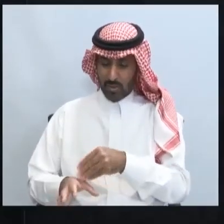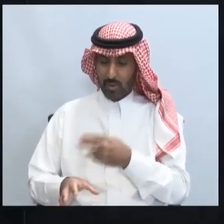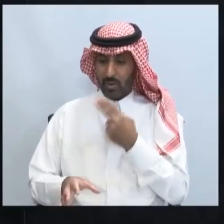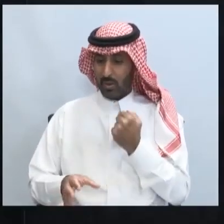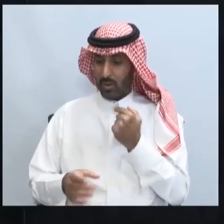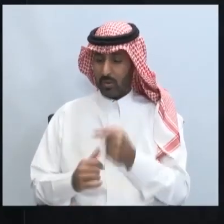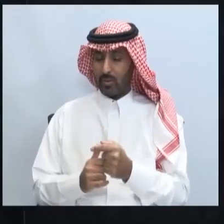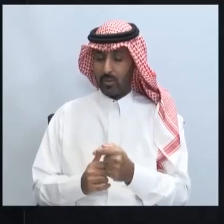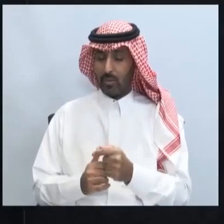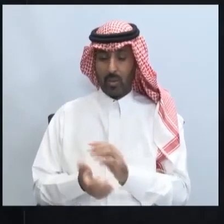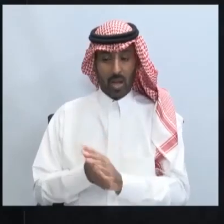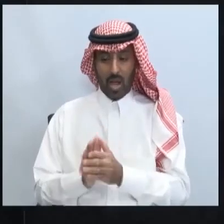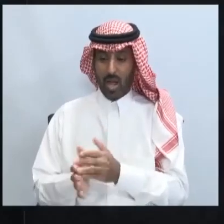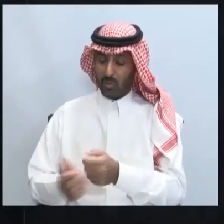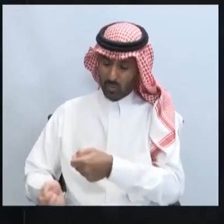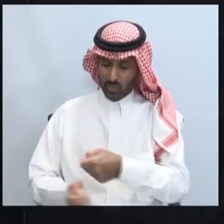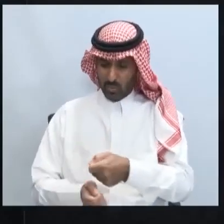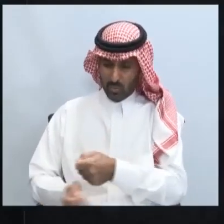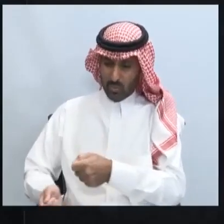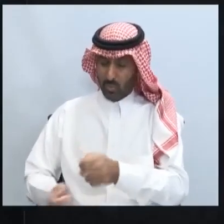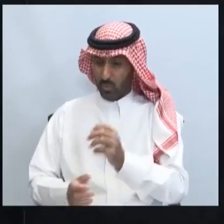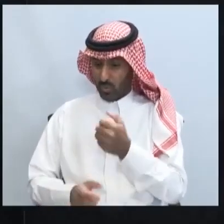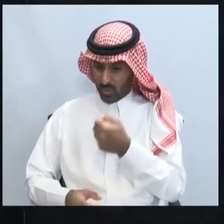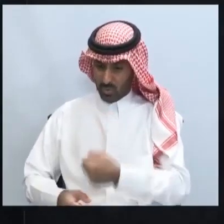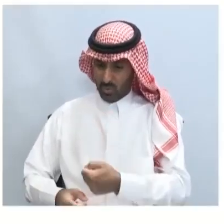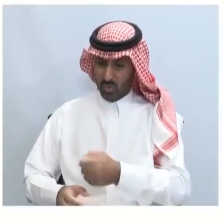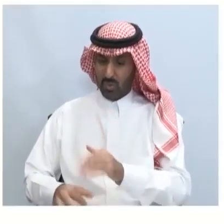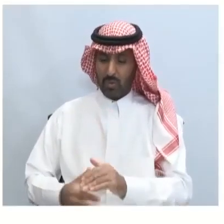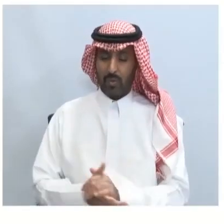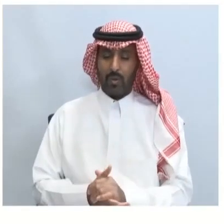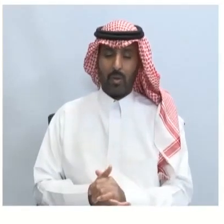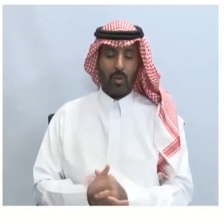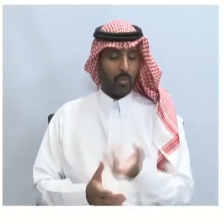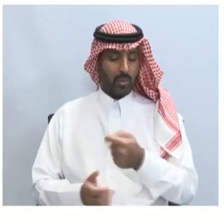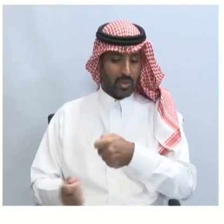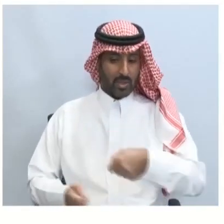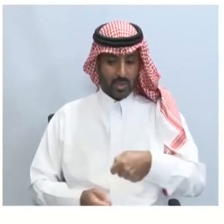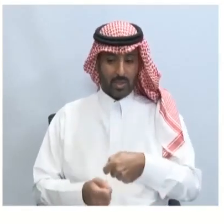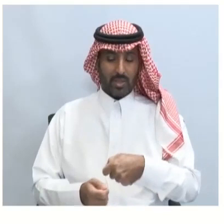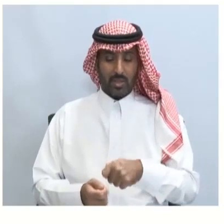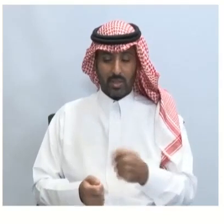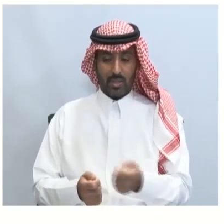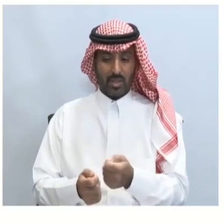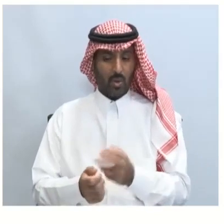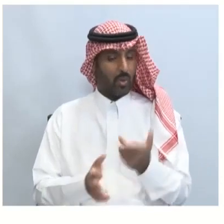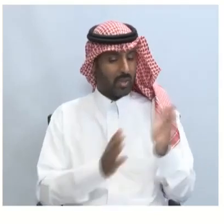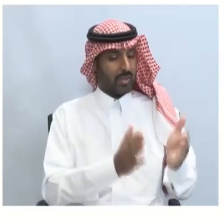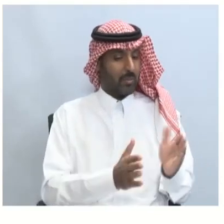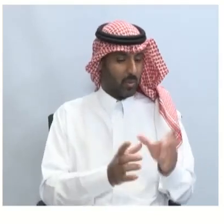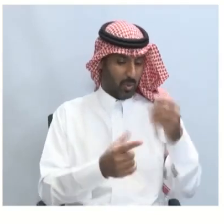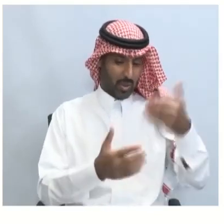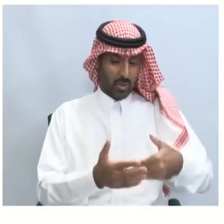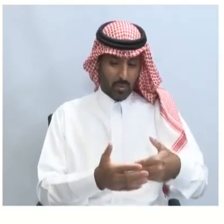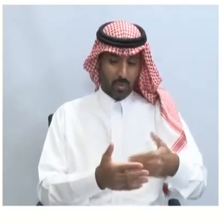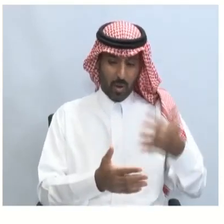ثم بعد ذلك انظف دوره المياه بعد استعمالي ما الاشياء التي يمكن الكتابه عليها ما